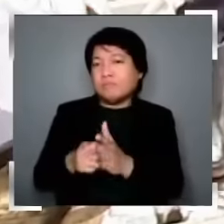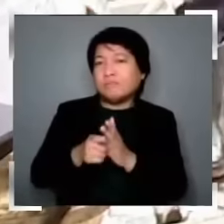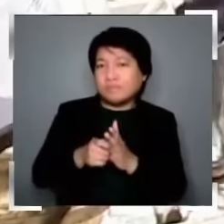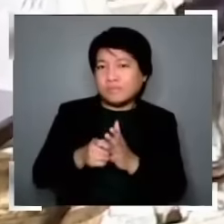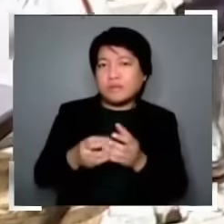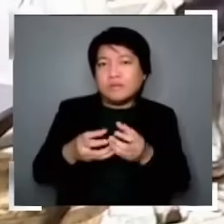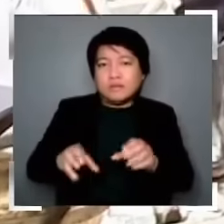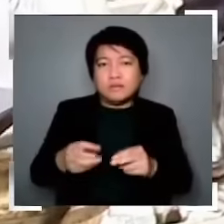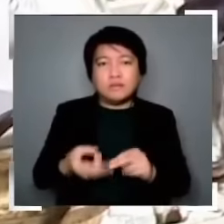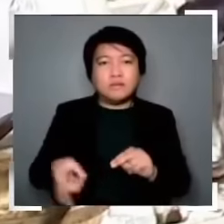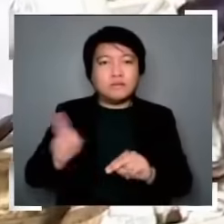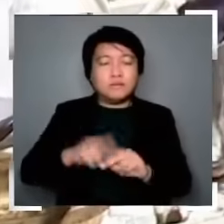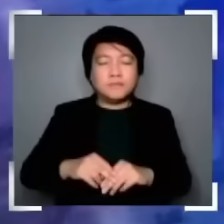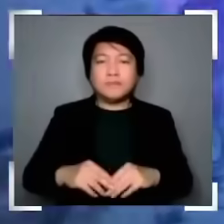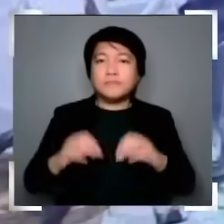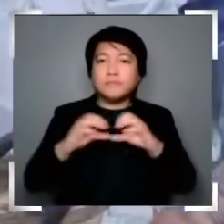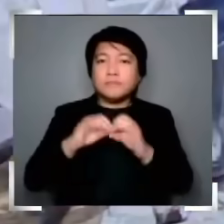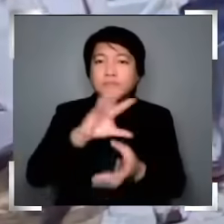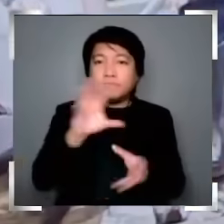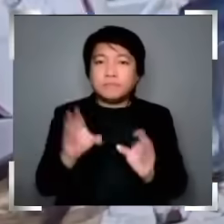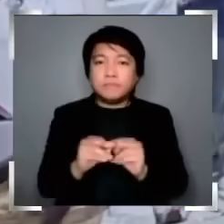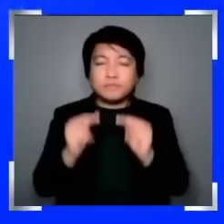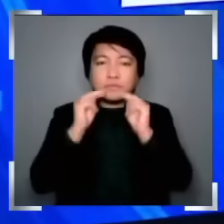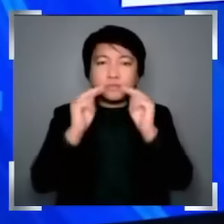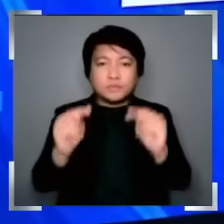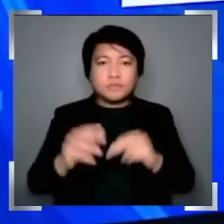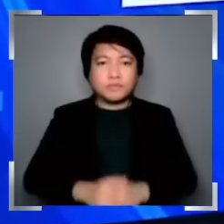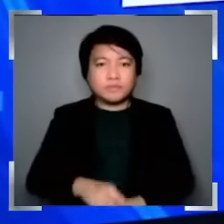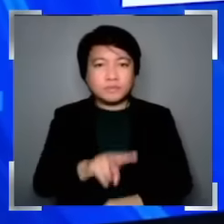News, Bernadette Reyes ang inyong saksi.